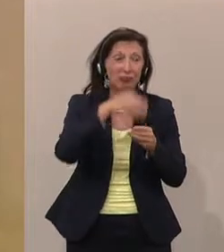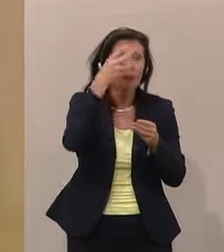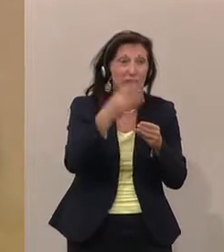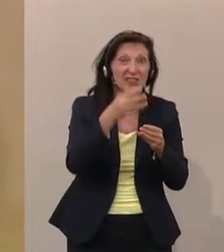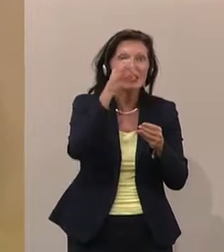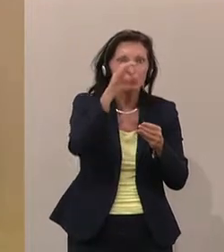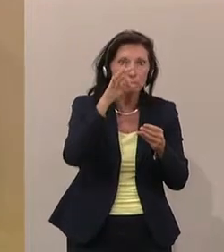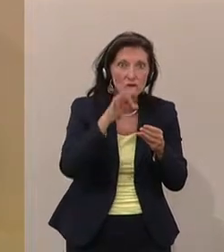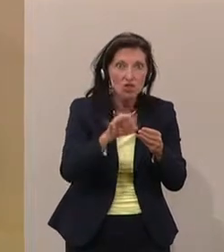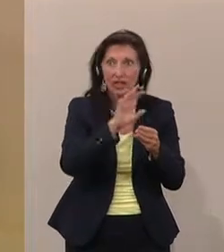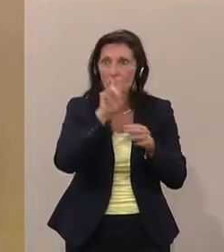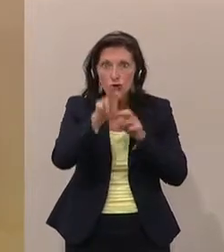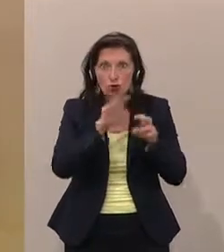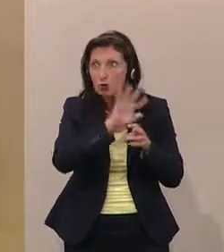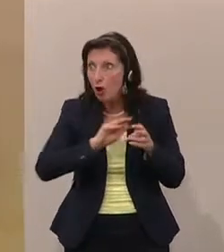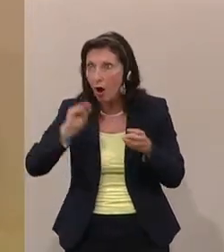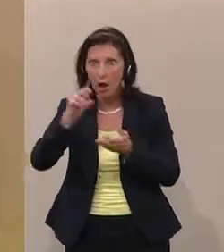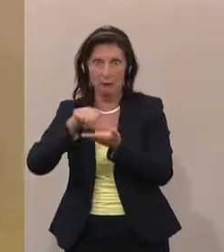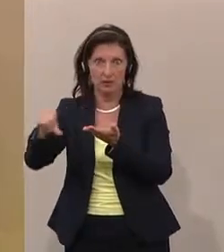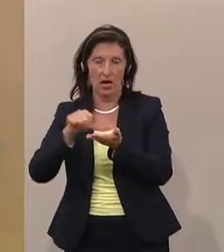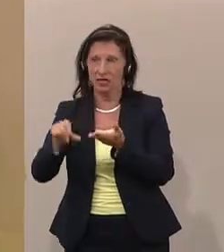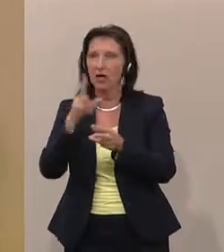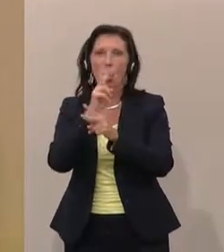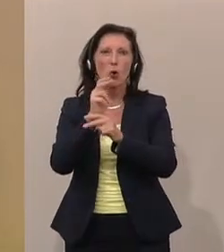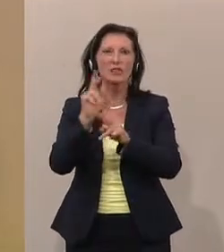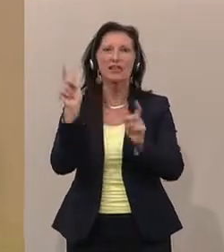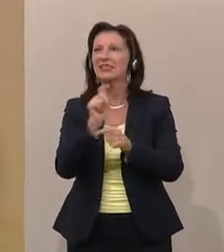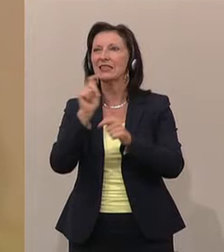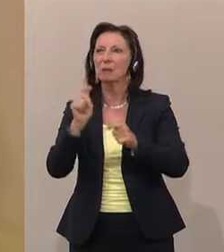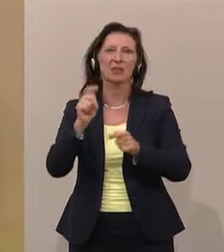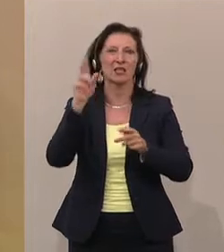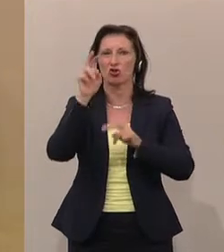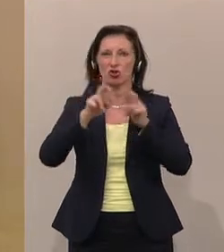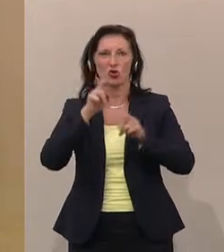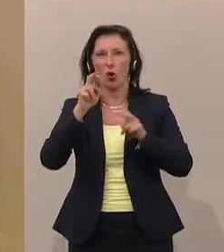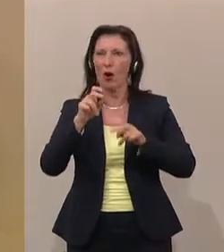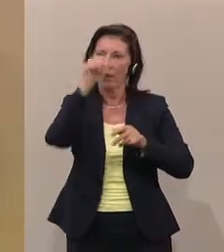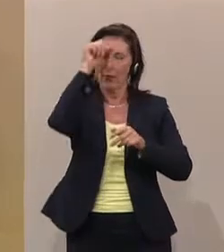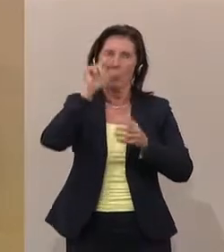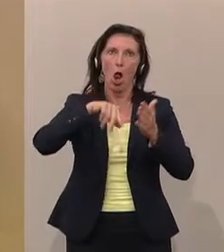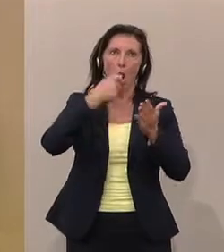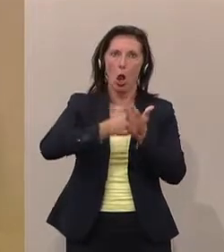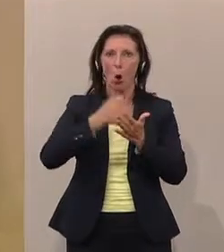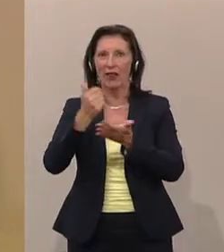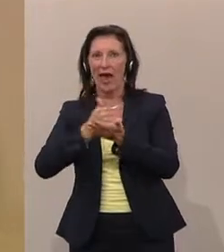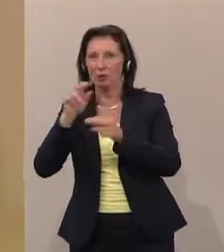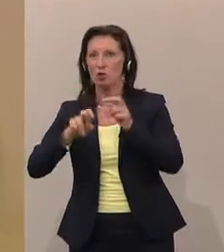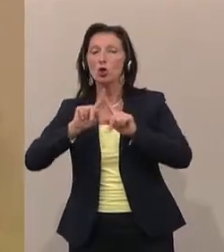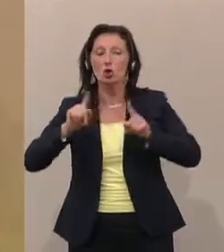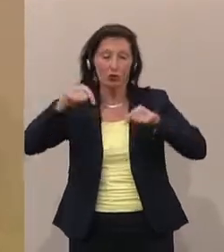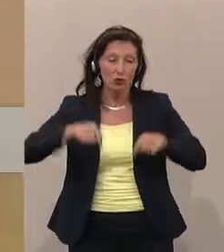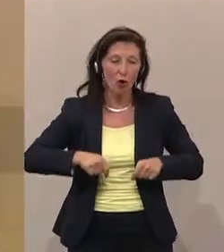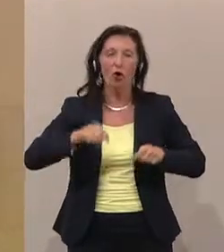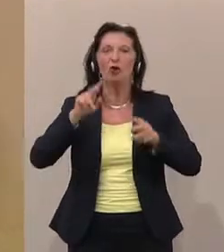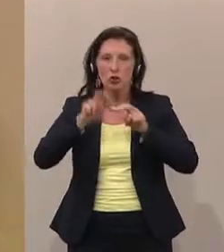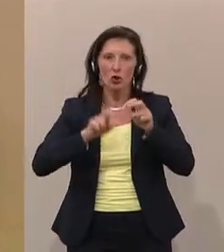und Abgaben. In Österreich gibt es nicht eine Steuer, die heißt Lohn- und Einkommensteuer, sondern es gibt ein Steuersystem. das